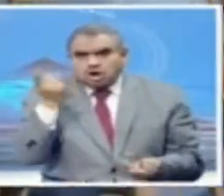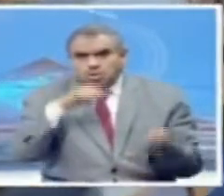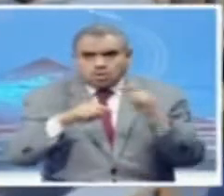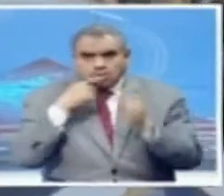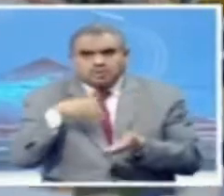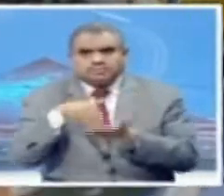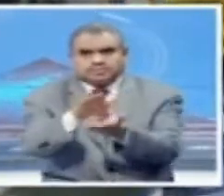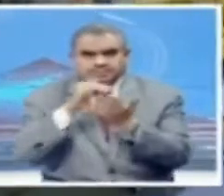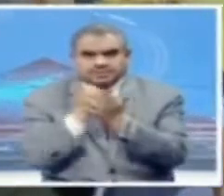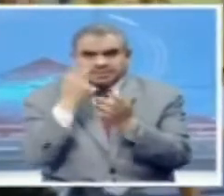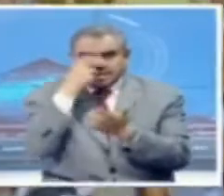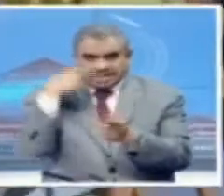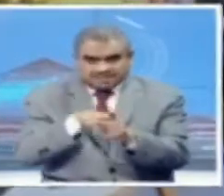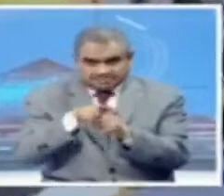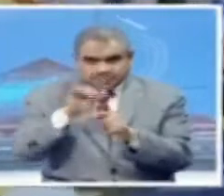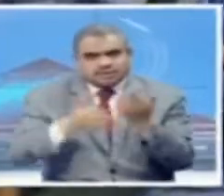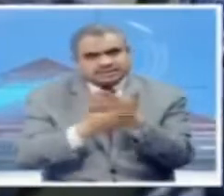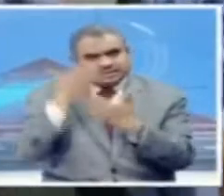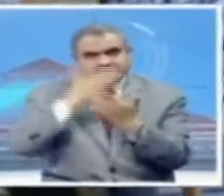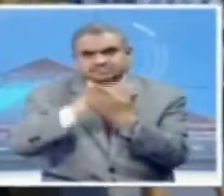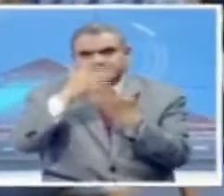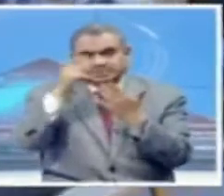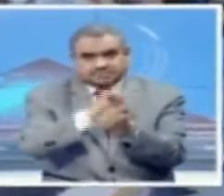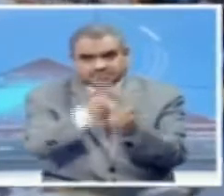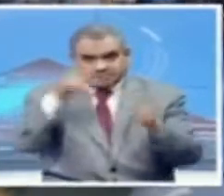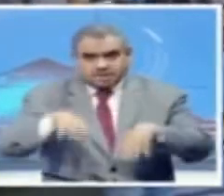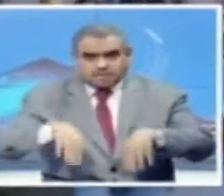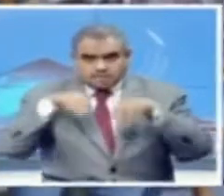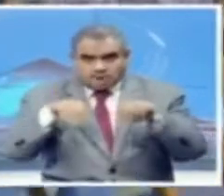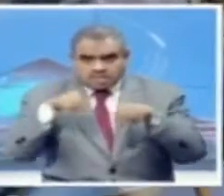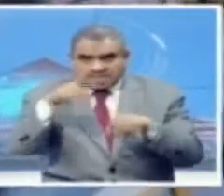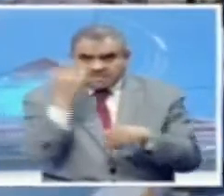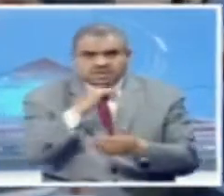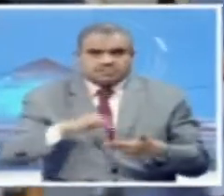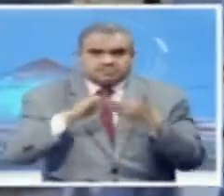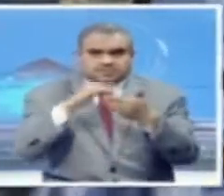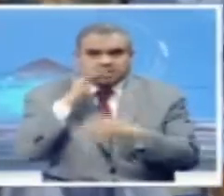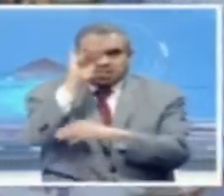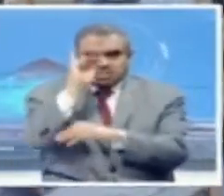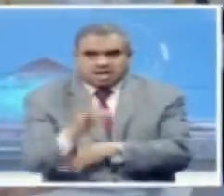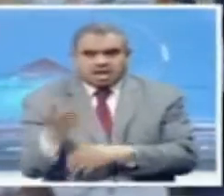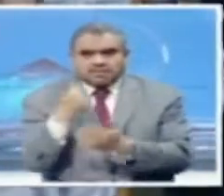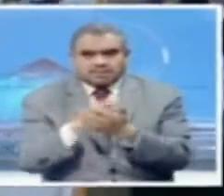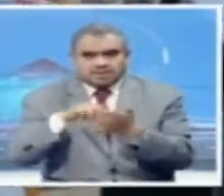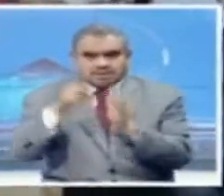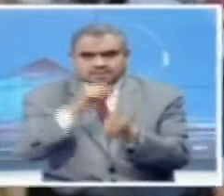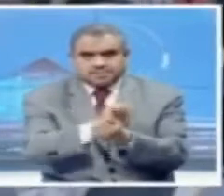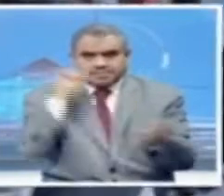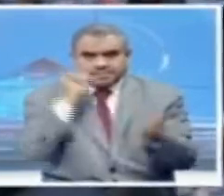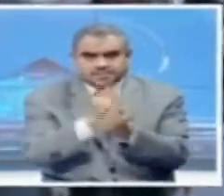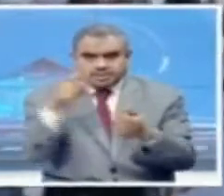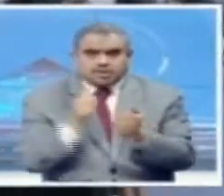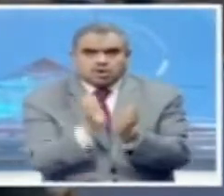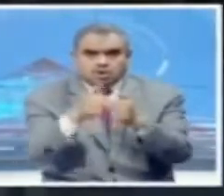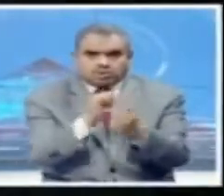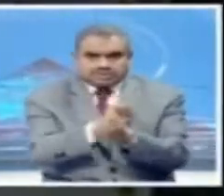إطار السياسة العقابية الحديثة لوزارة الداخلية في مواصلة تقديم الدعم والمساندة للمفرج عنهم وأسر